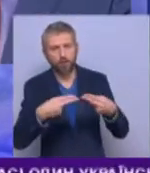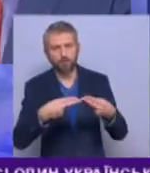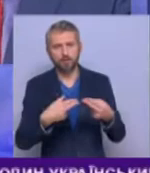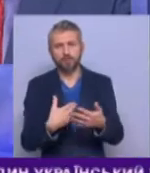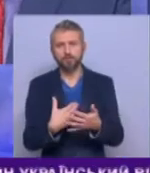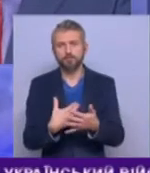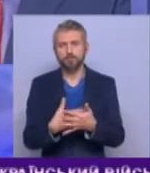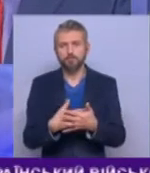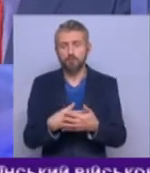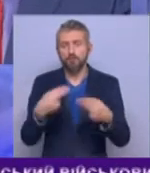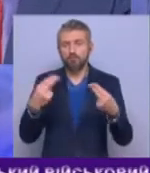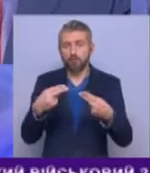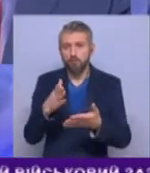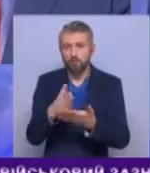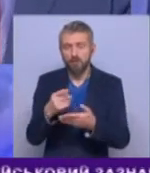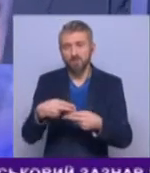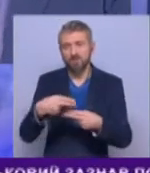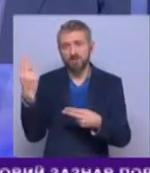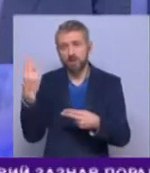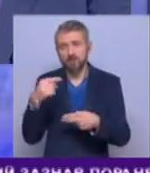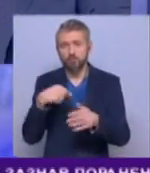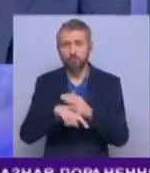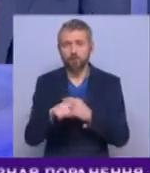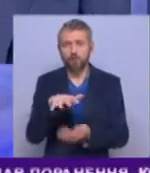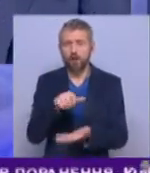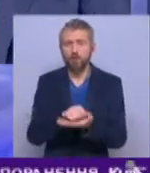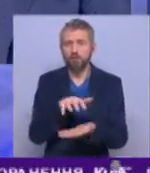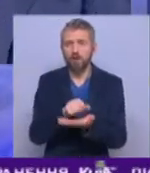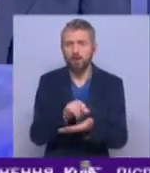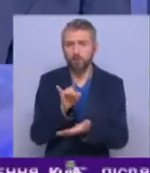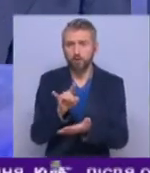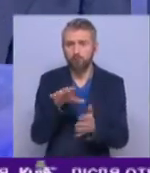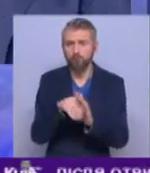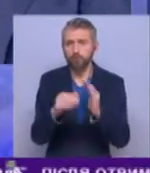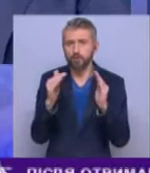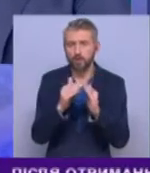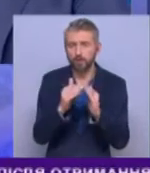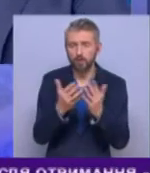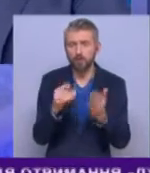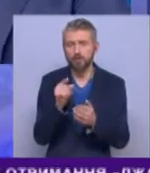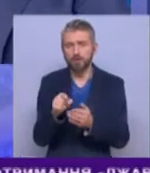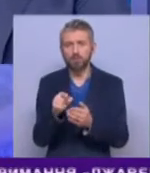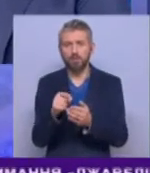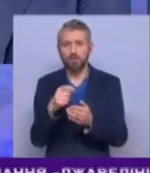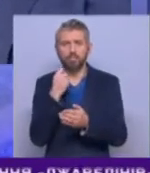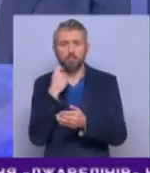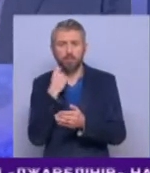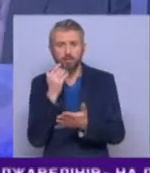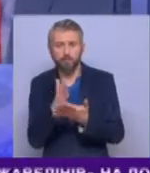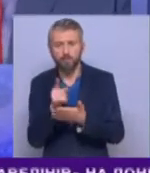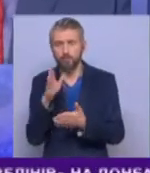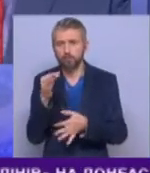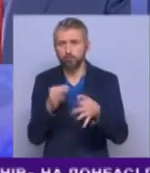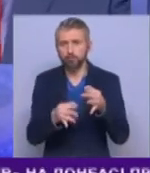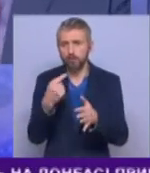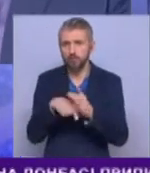Та не умовно. Ставлять шлагбаум, але він відкривається, тому що орендатор будинку, який там, я не знаю, генделик тримає, він буде судитися,